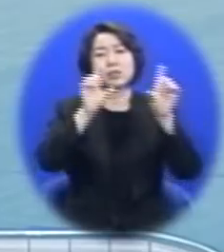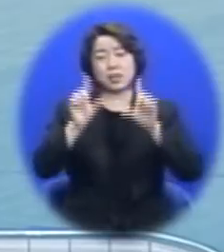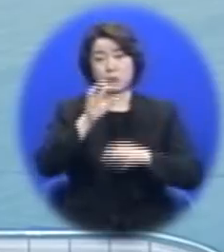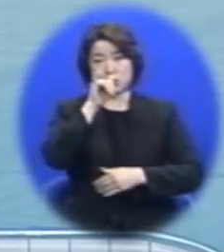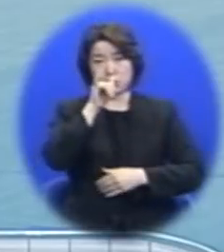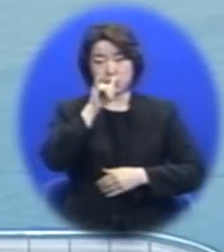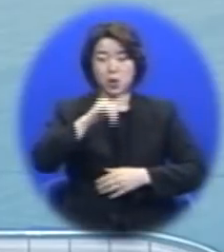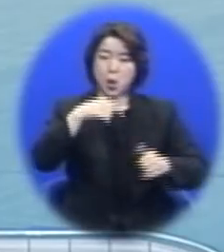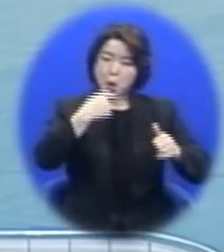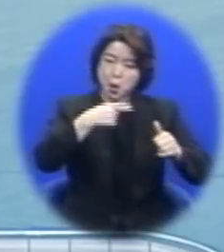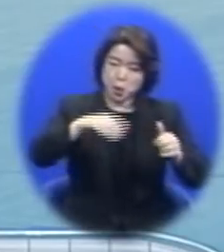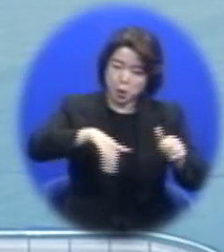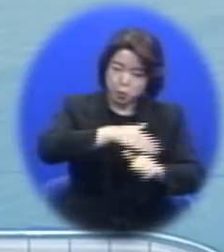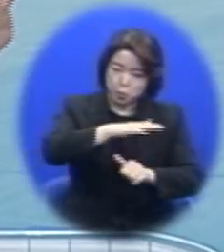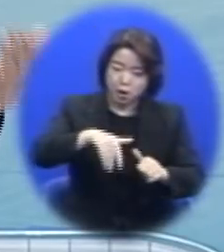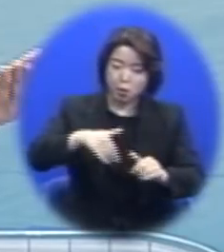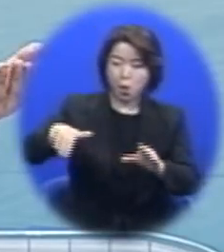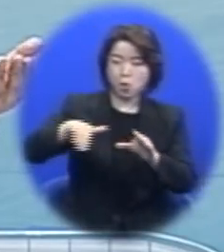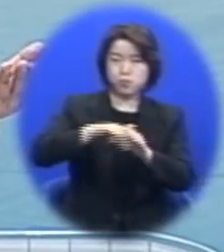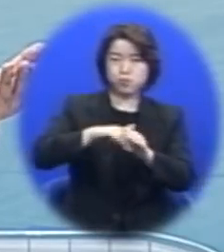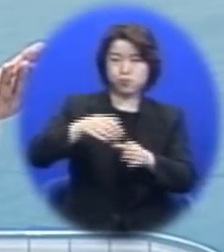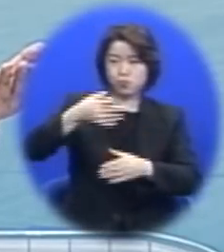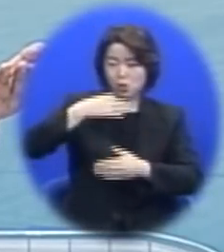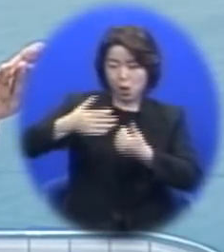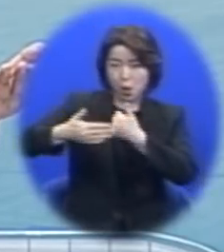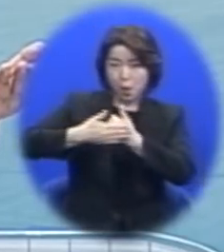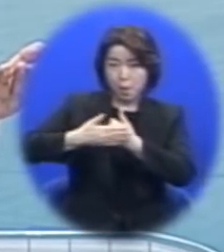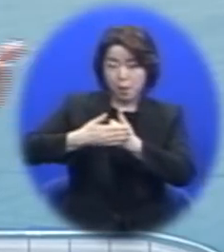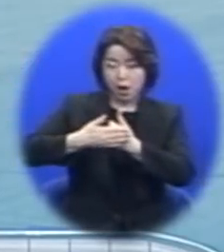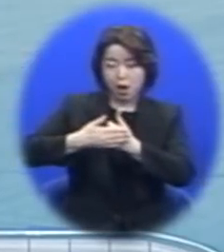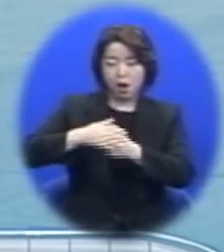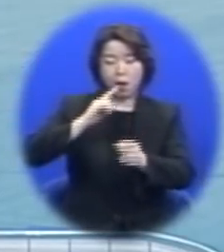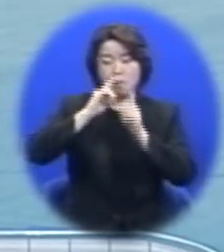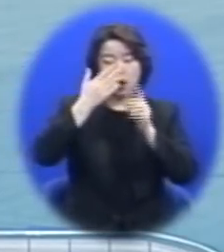교육 환경, 문화 혜택이 말할 수가 없어요.